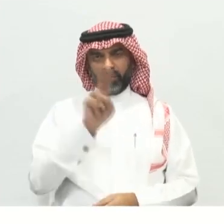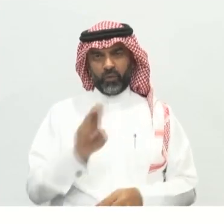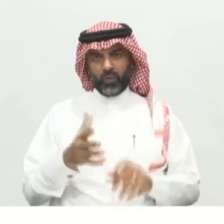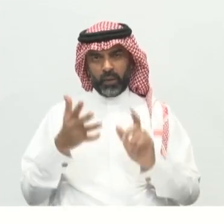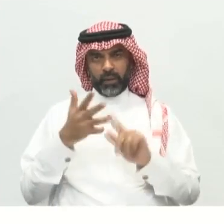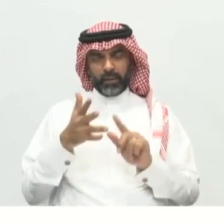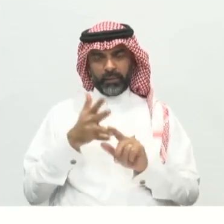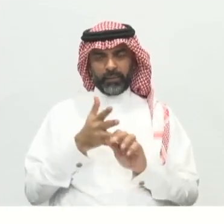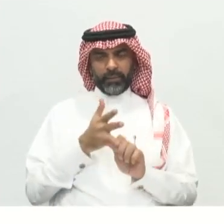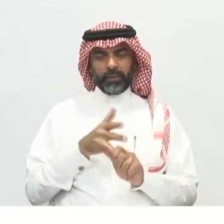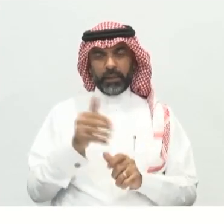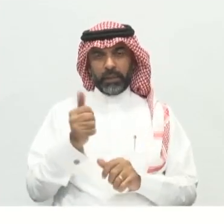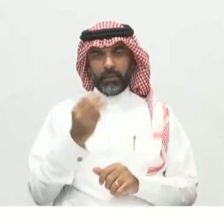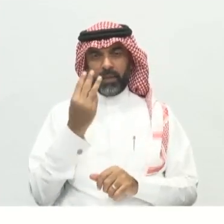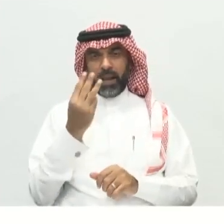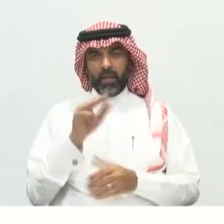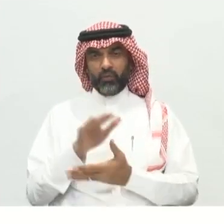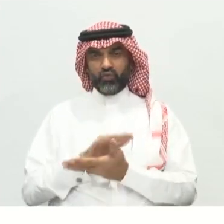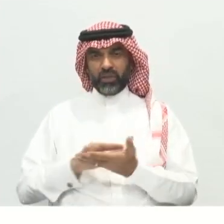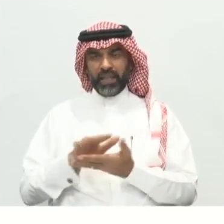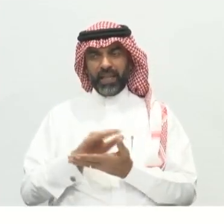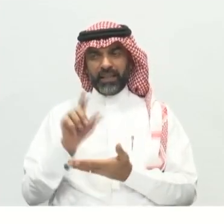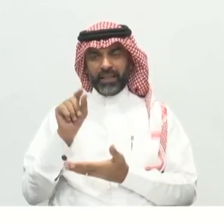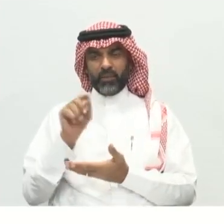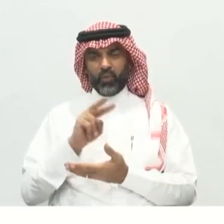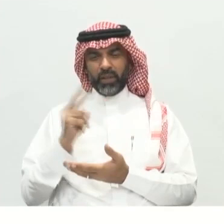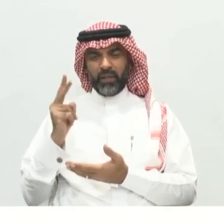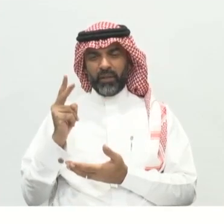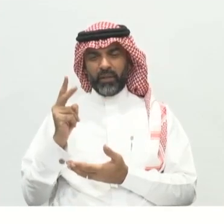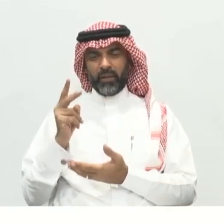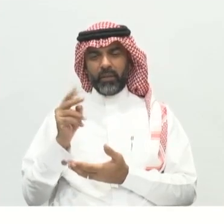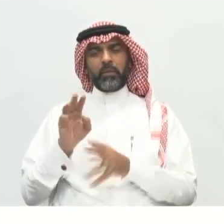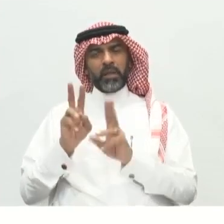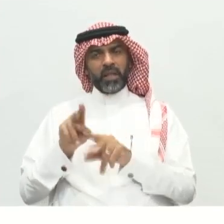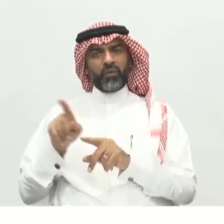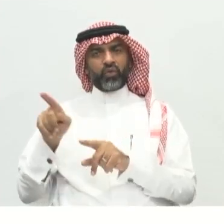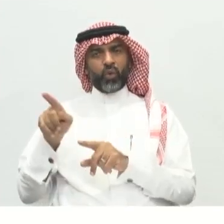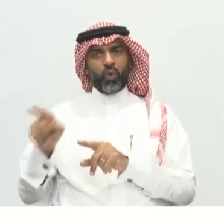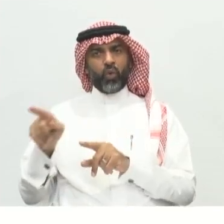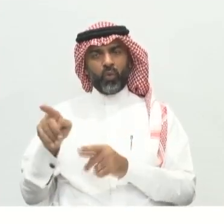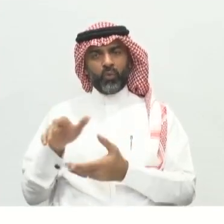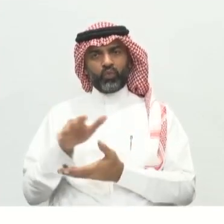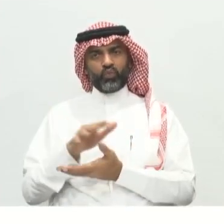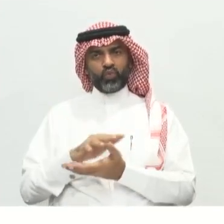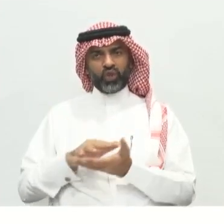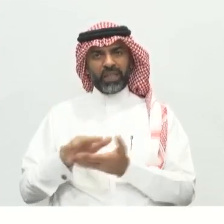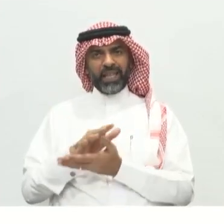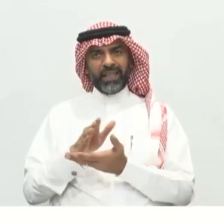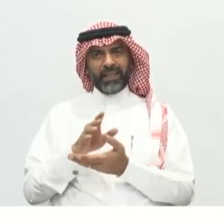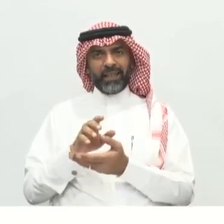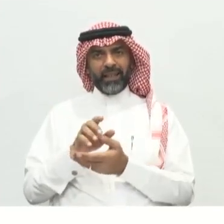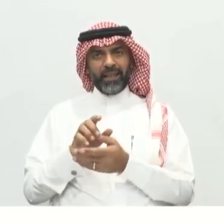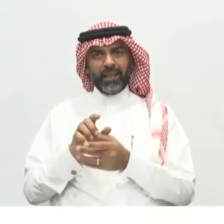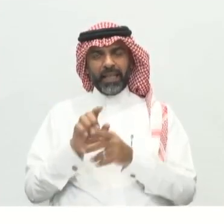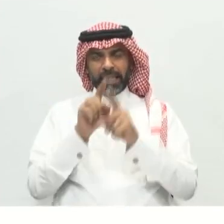اذكر ثلاث مشكلات تحسين مختلفه من عائله مشكلات تحديد المسار نتذكر معا